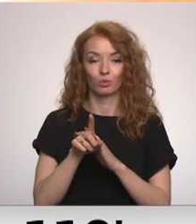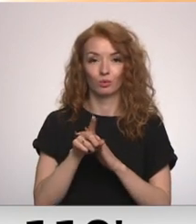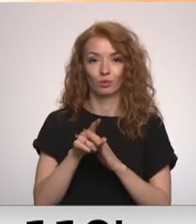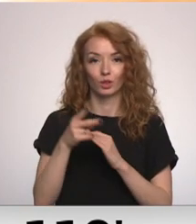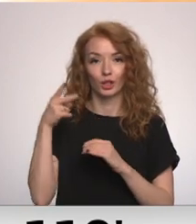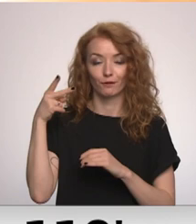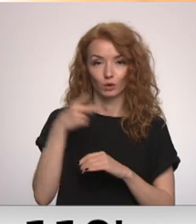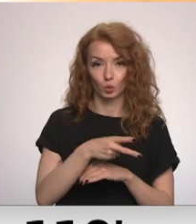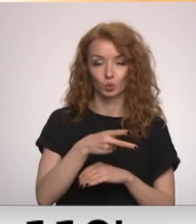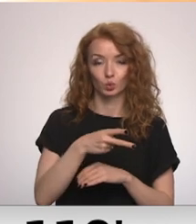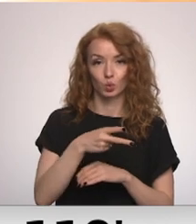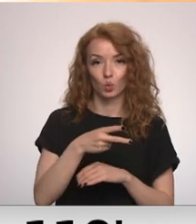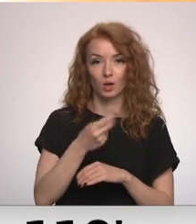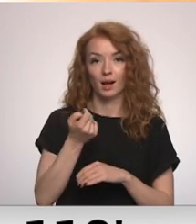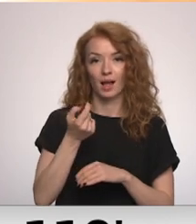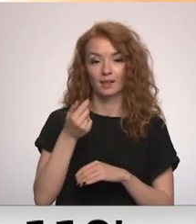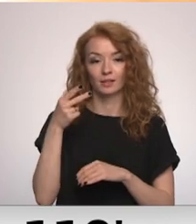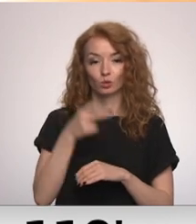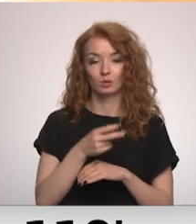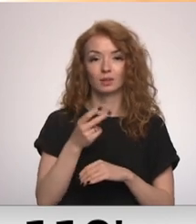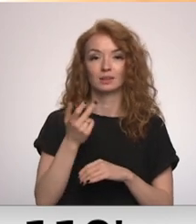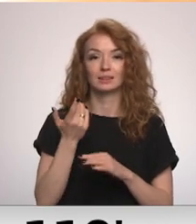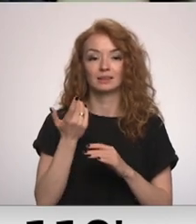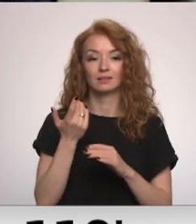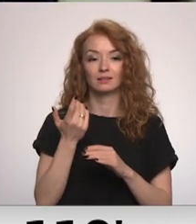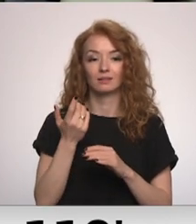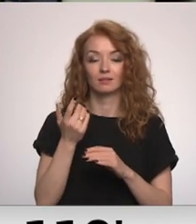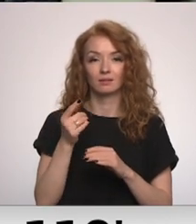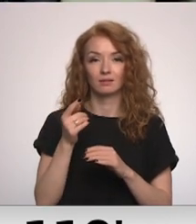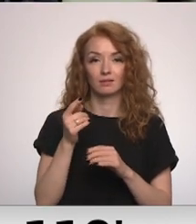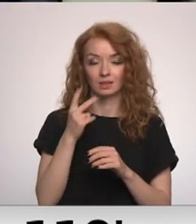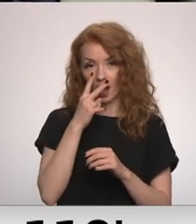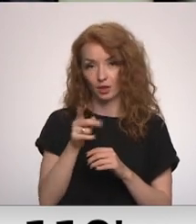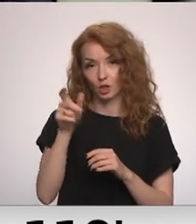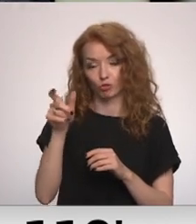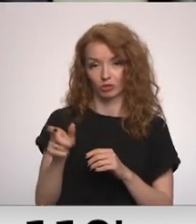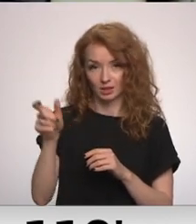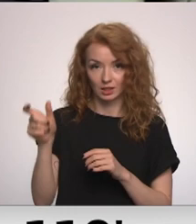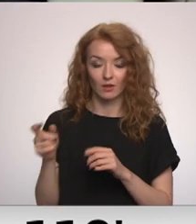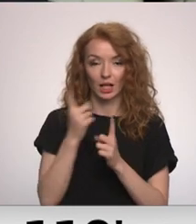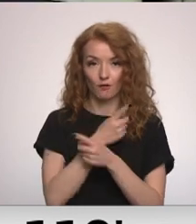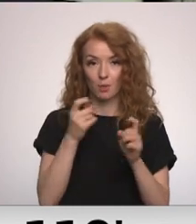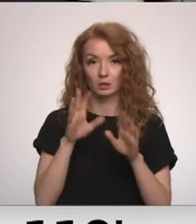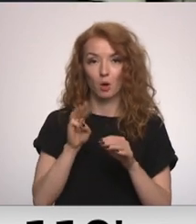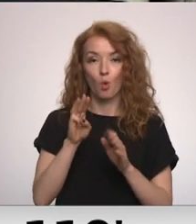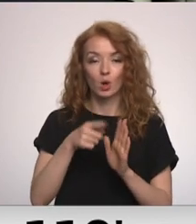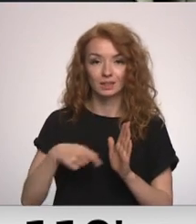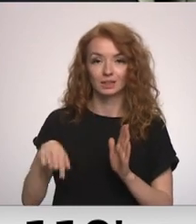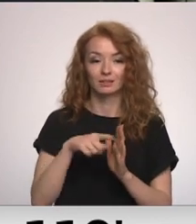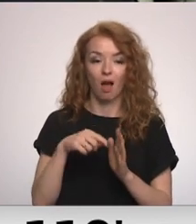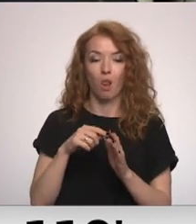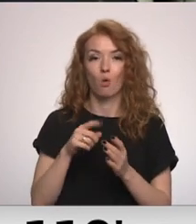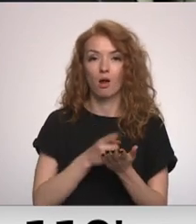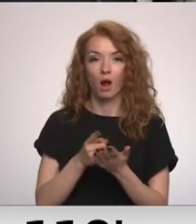pat 2000. Un gandrīz tik pa daudz, cik nostrādājuši, tik arī skatījušies informāciju par Mauricas salu, kartē vietu,